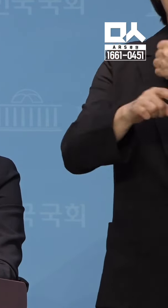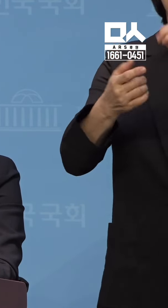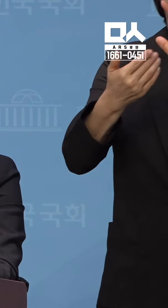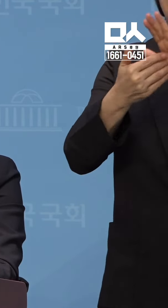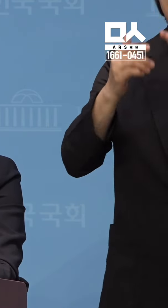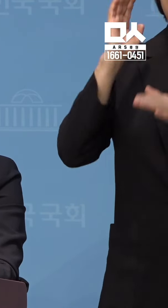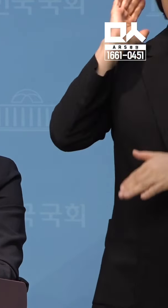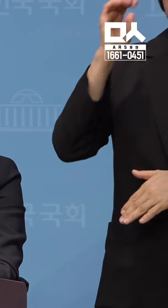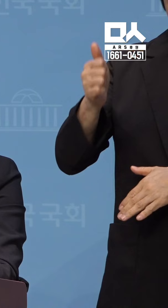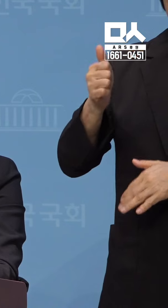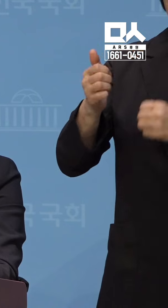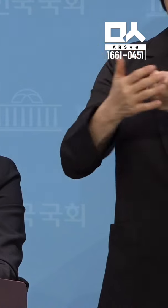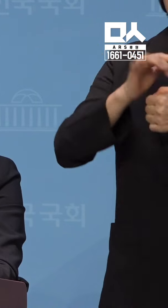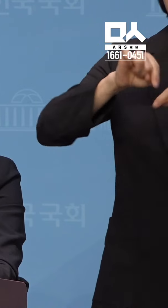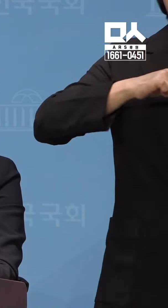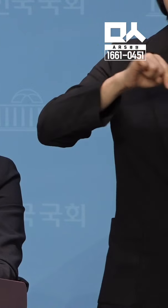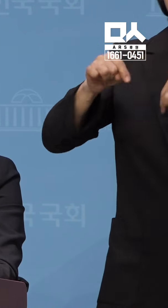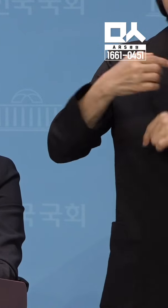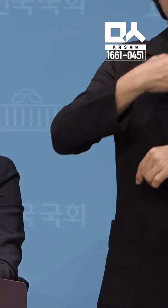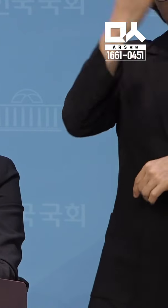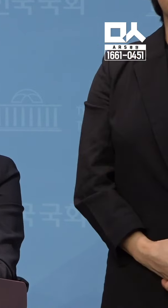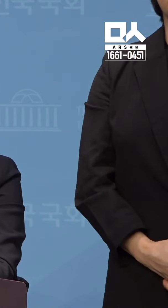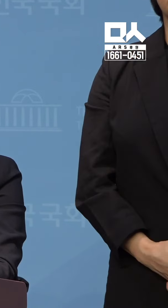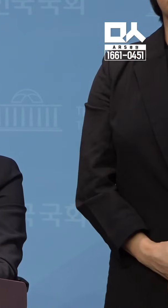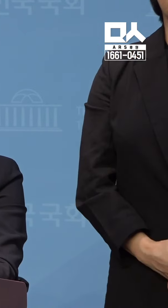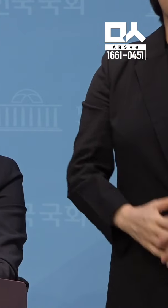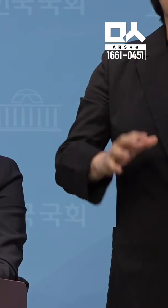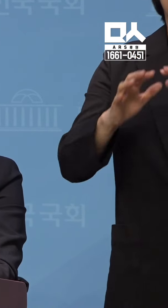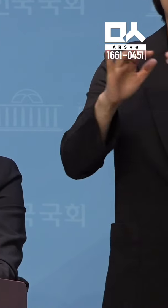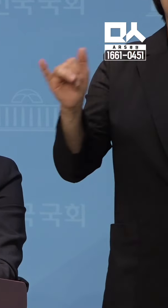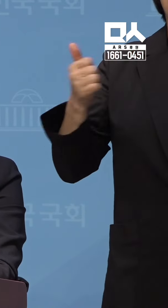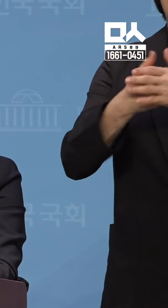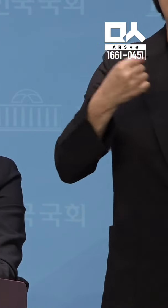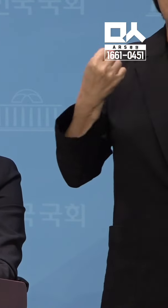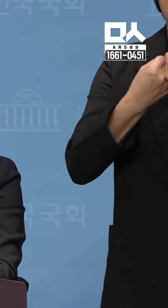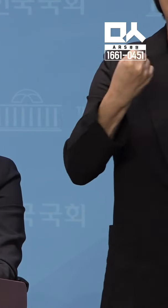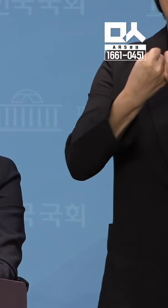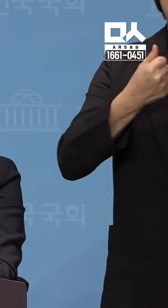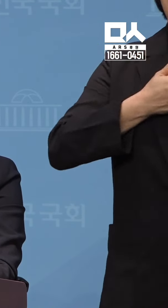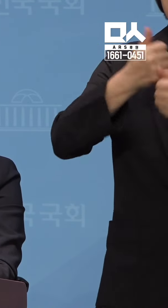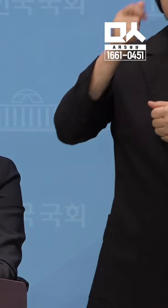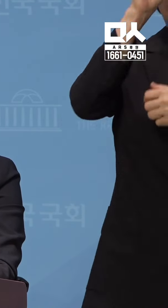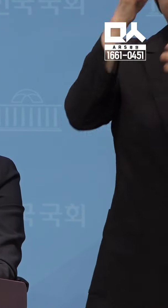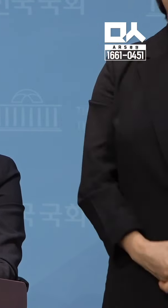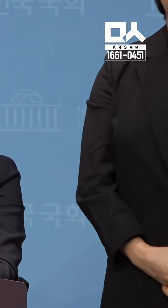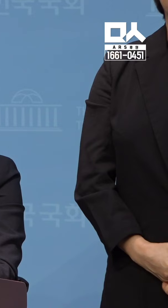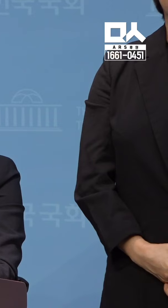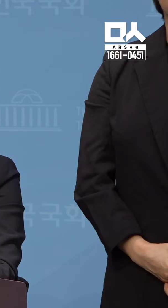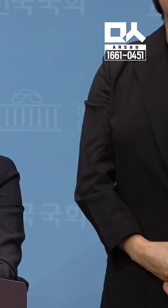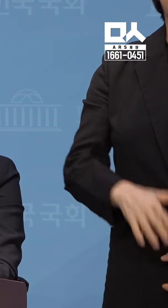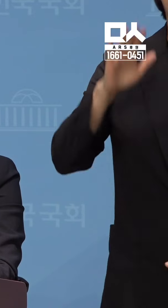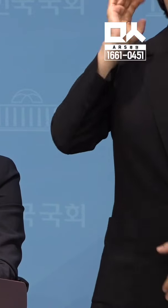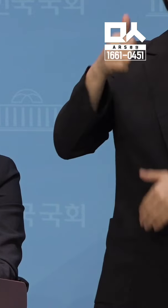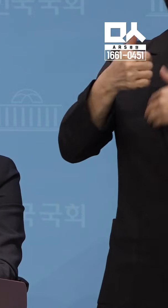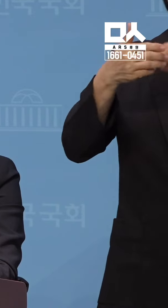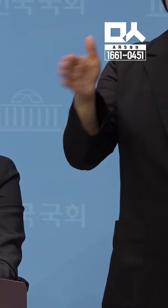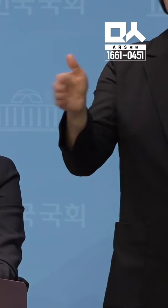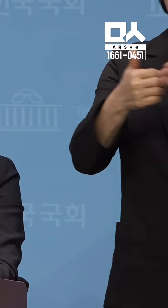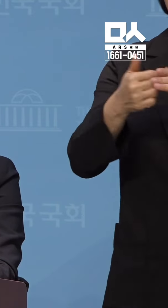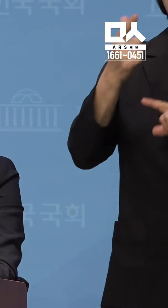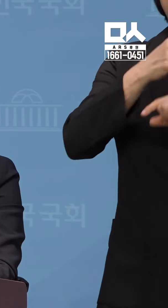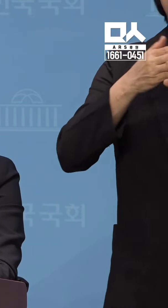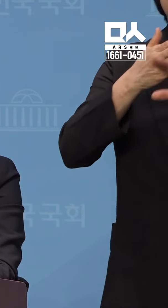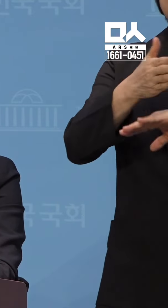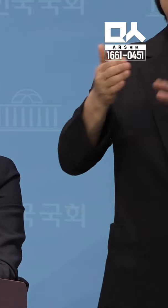대통령은 독재를 꿈꾸고 있습니까? 국민과 싸워 이긴 정부는 없습니다. 대통령실은 더